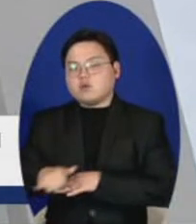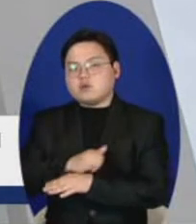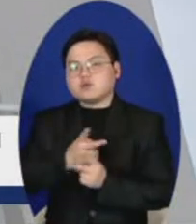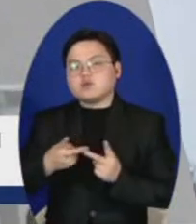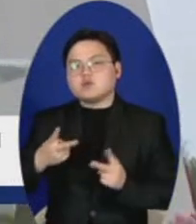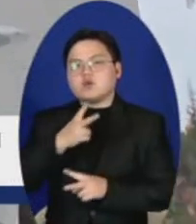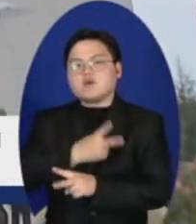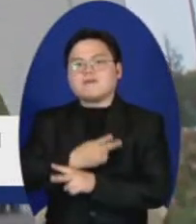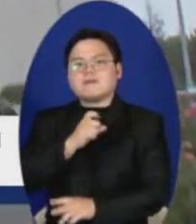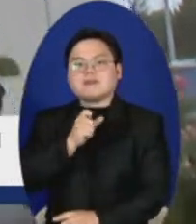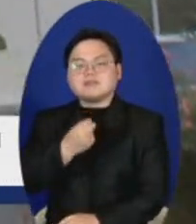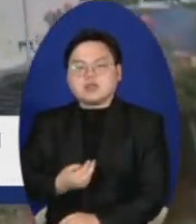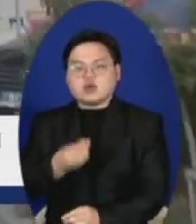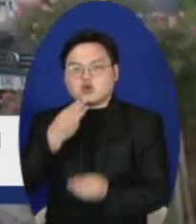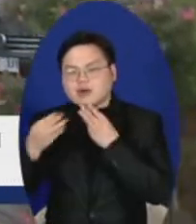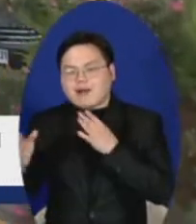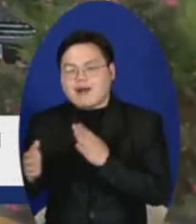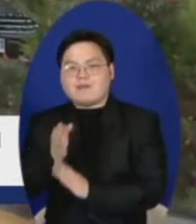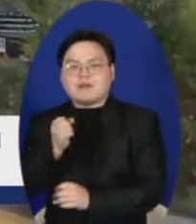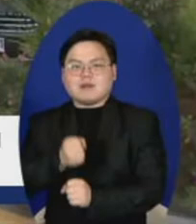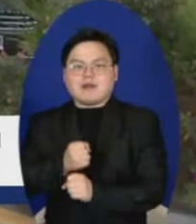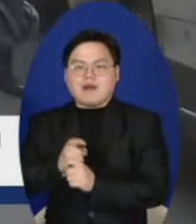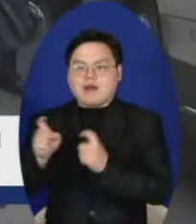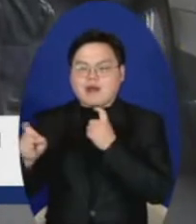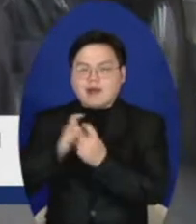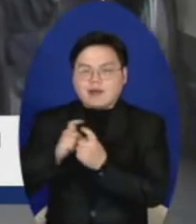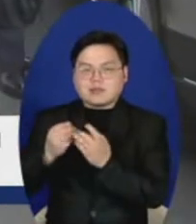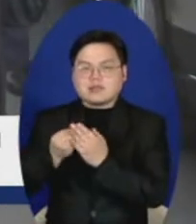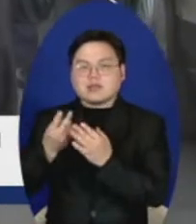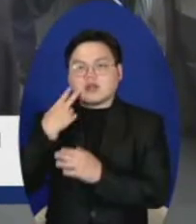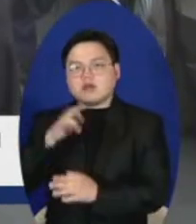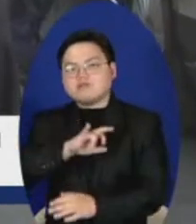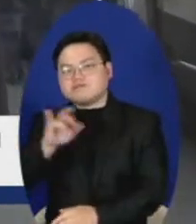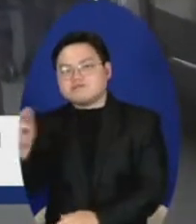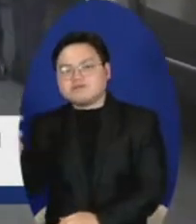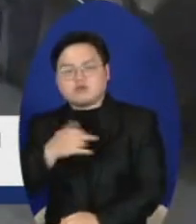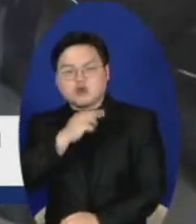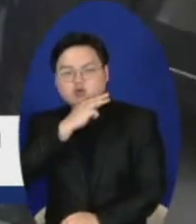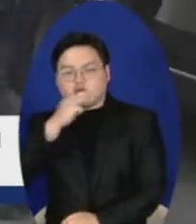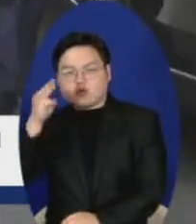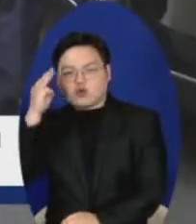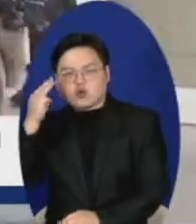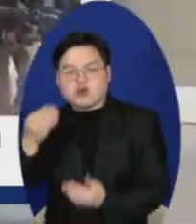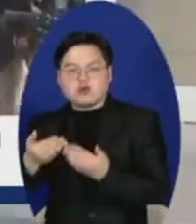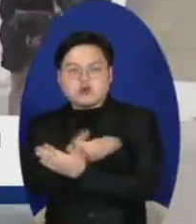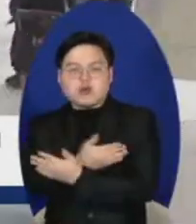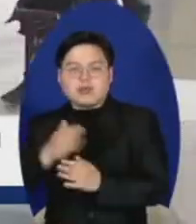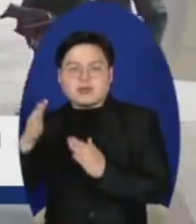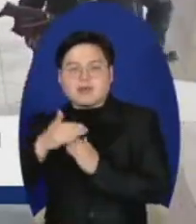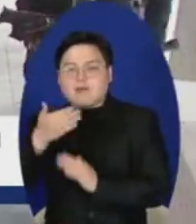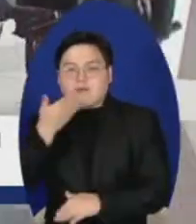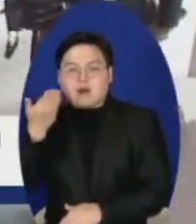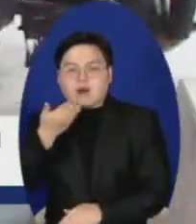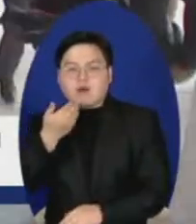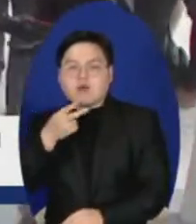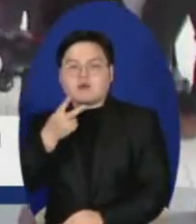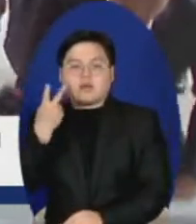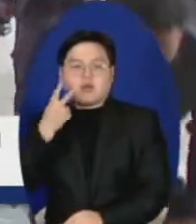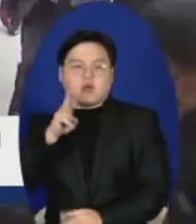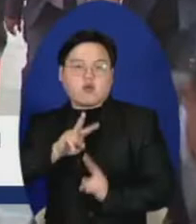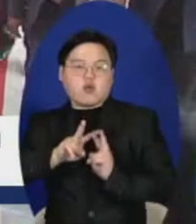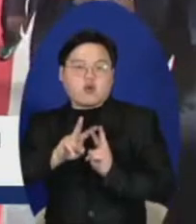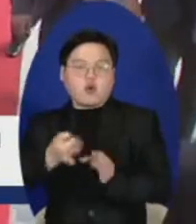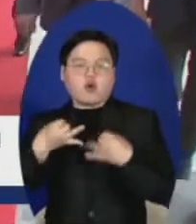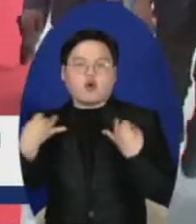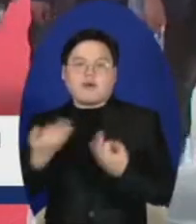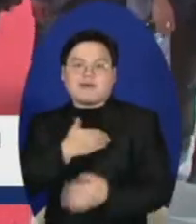шүүхийн хамтын ажиллагаа ирчимжиж харилцан айлчлал, хурал зөвлөгөө хийж, туршлага солилцох, харах хэмжээ тасралтгүй үргэлжлүүлж байгаад улсын хурлын дарга сэтгэл